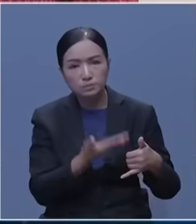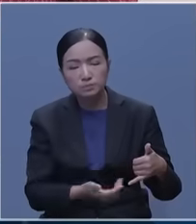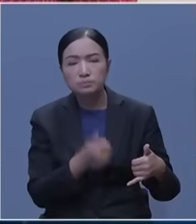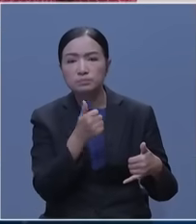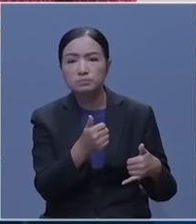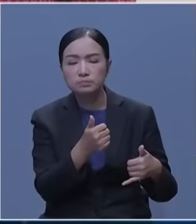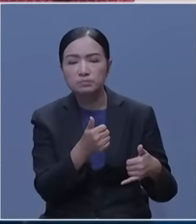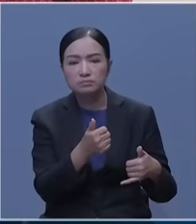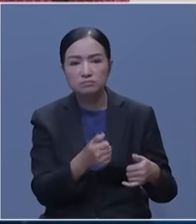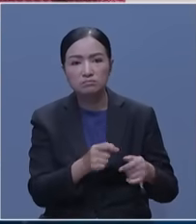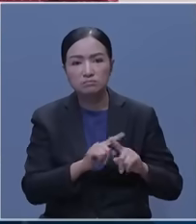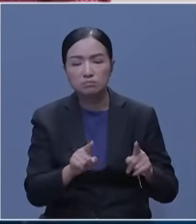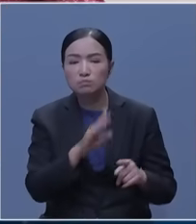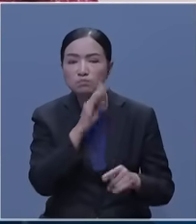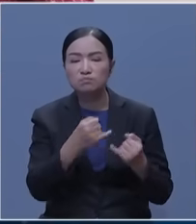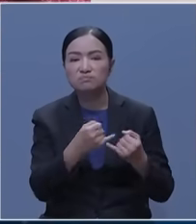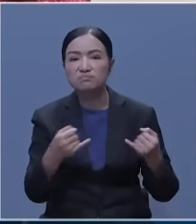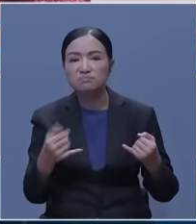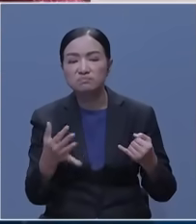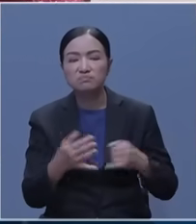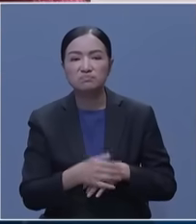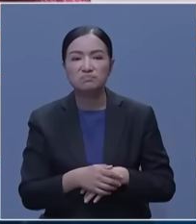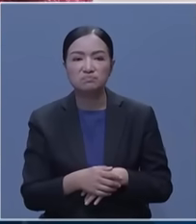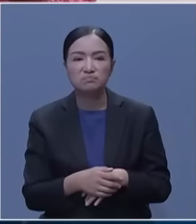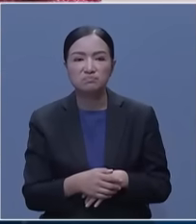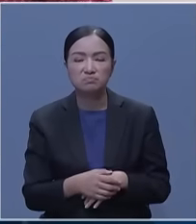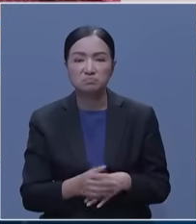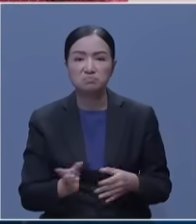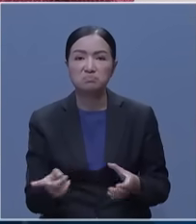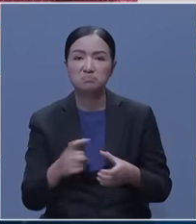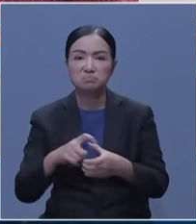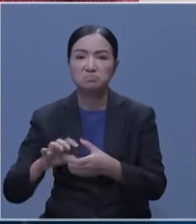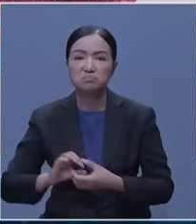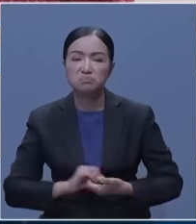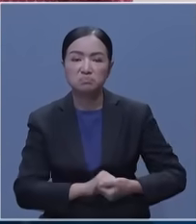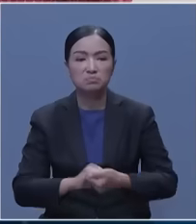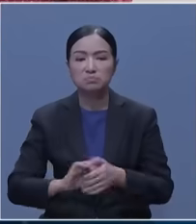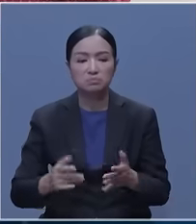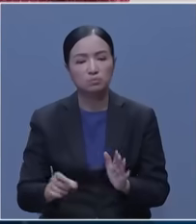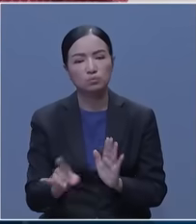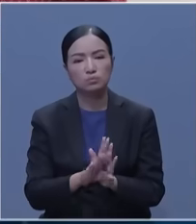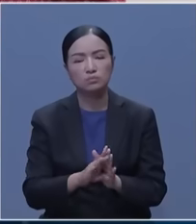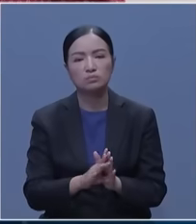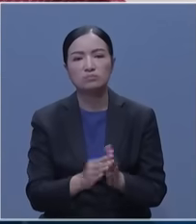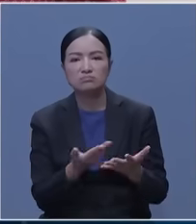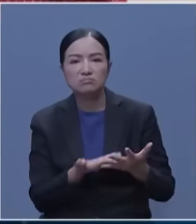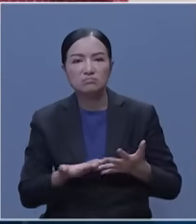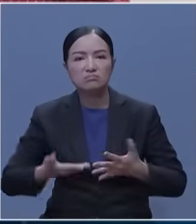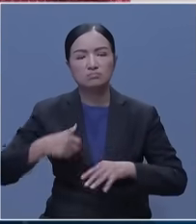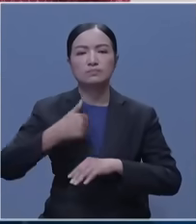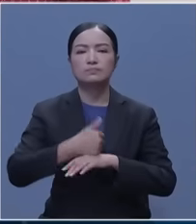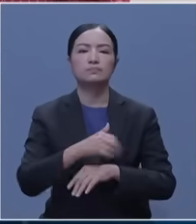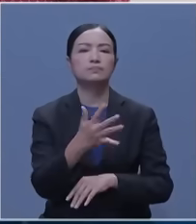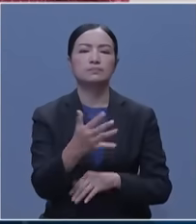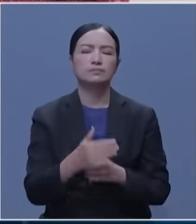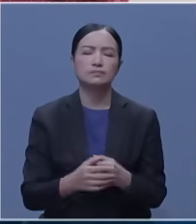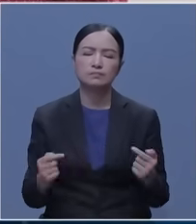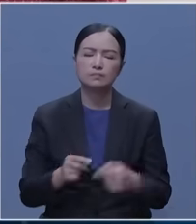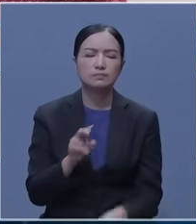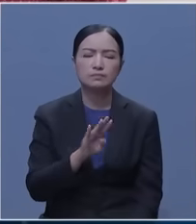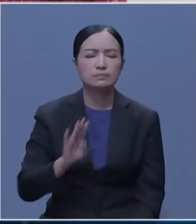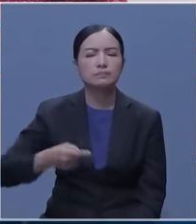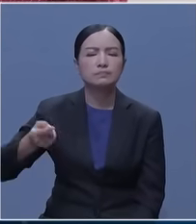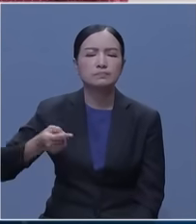นะครับถ้าคุณไม่มีเส้นถ้าคุณไม่มีคอนเนคชั่นสุดท้ายคุณก็ไม่สามารถที่จะเติบโตได้อยู่ดีซึ่งมันก็เป็นระบบเดิมๆที่